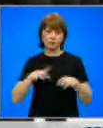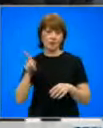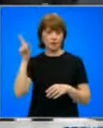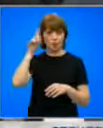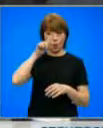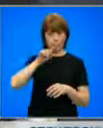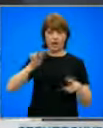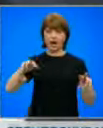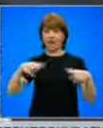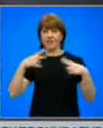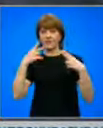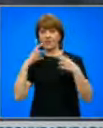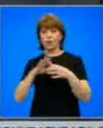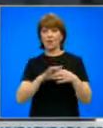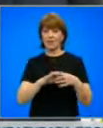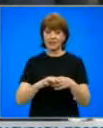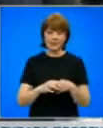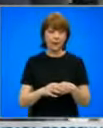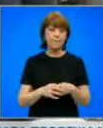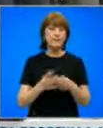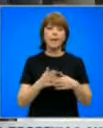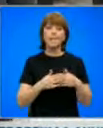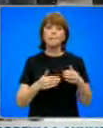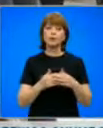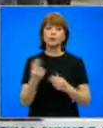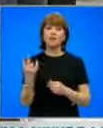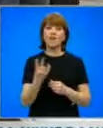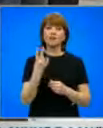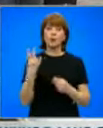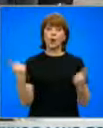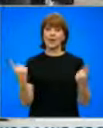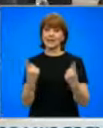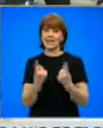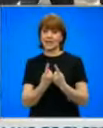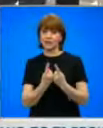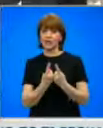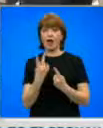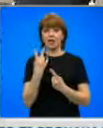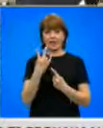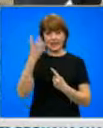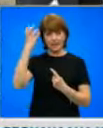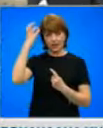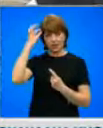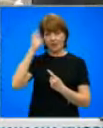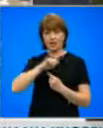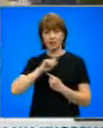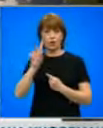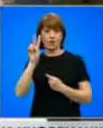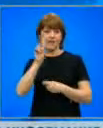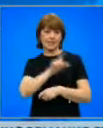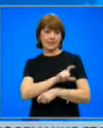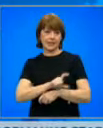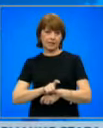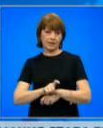видеовръзка. Турският външен министър Чавушоглу заяви, че подготвя втора среща между първите дипломати на двете страни до две седмици.